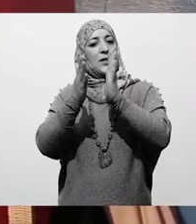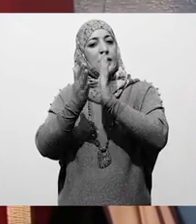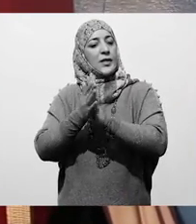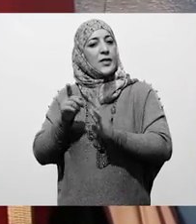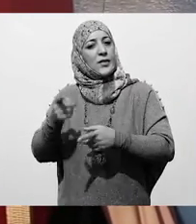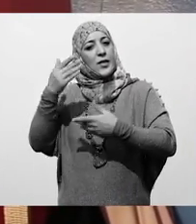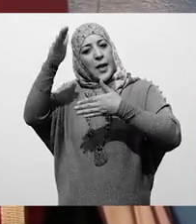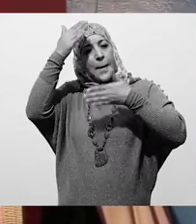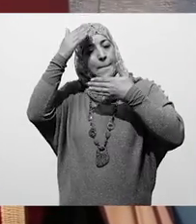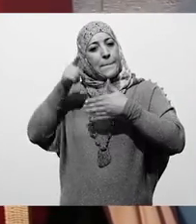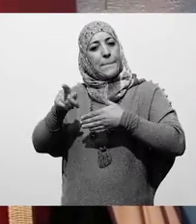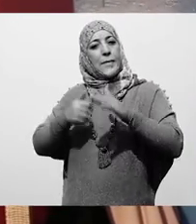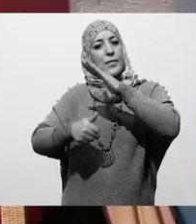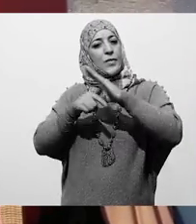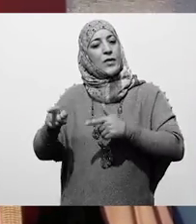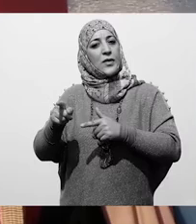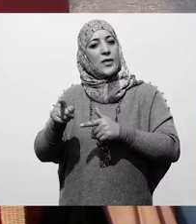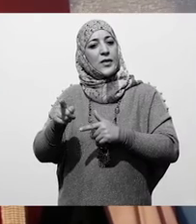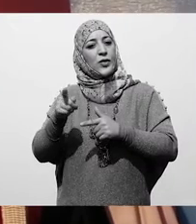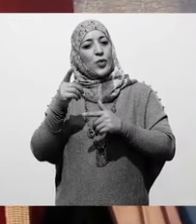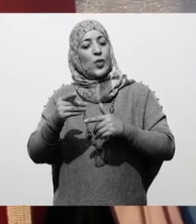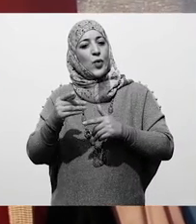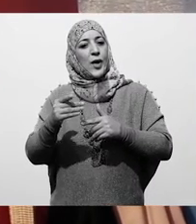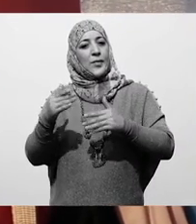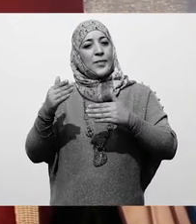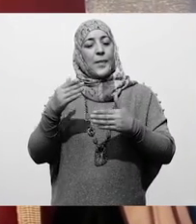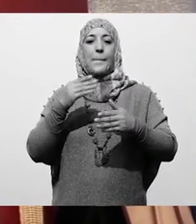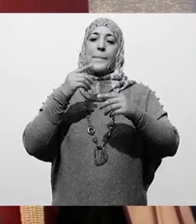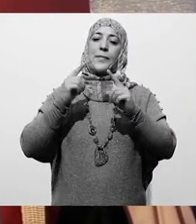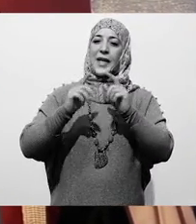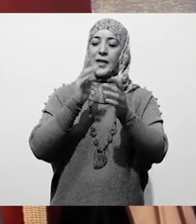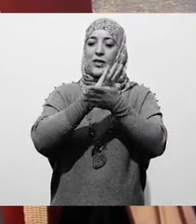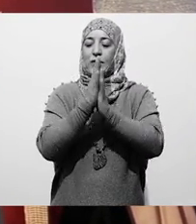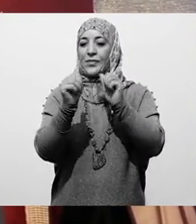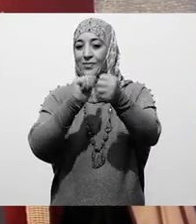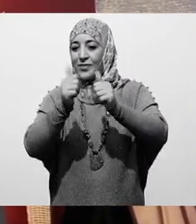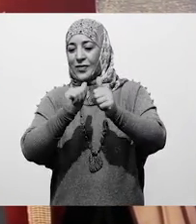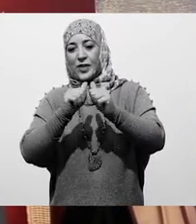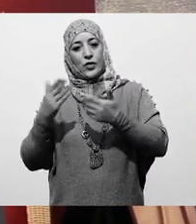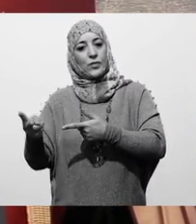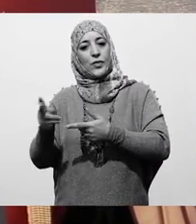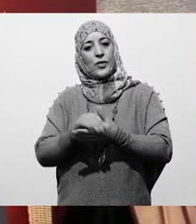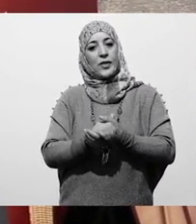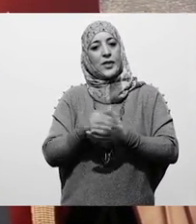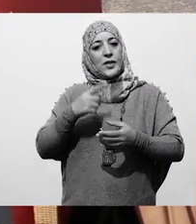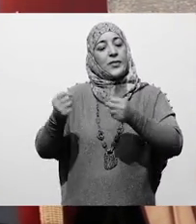C'était par l'association du challenge d'assistance du taekwondo et para-taekwondo qu'on a créé et qu'on a pu